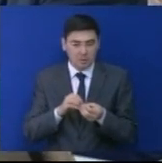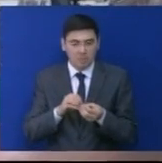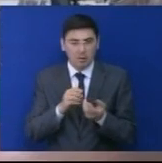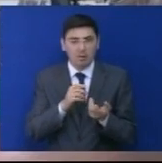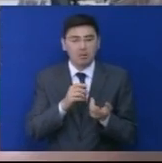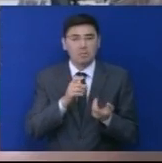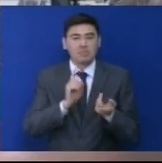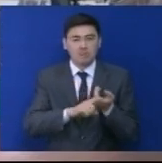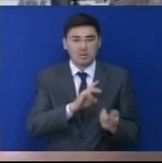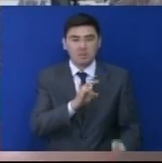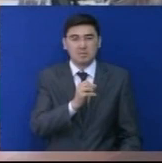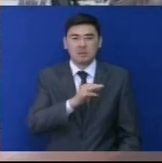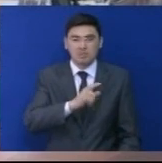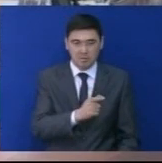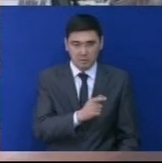нефть.